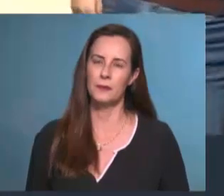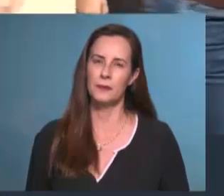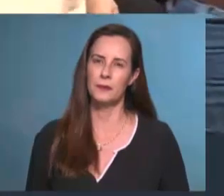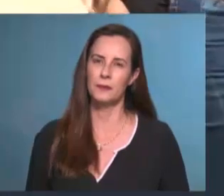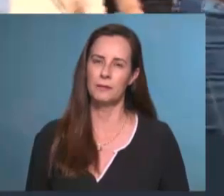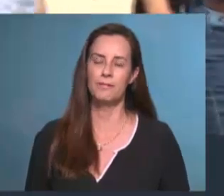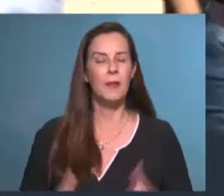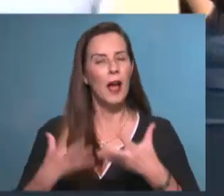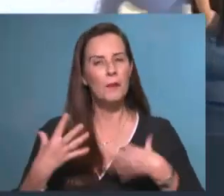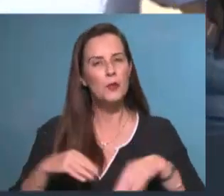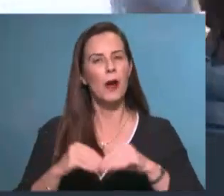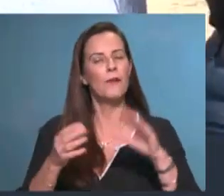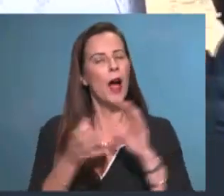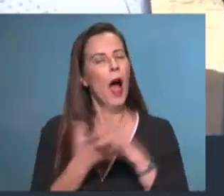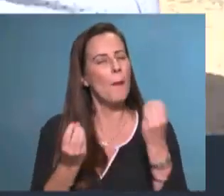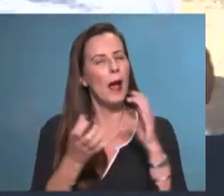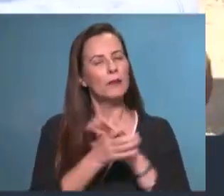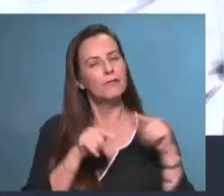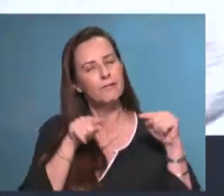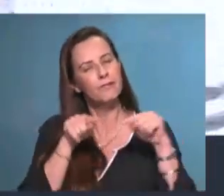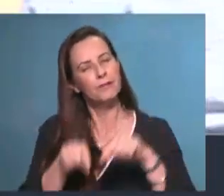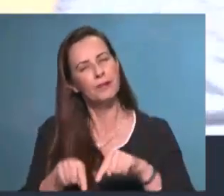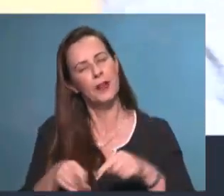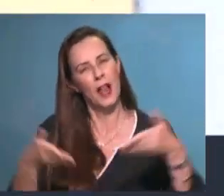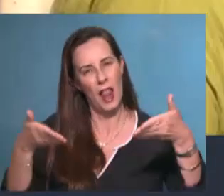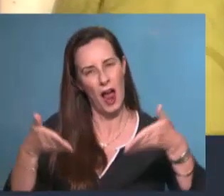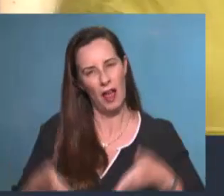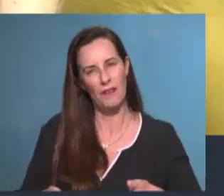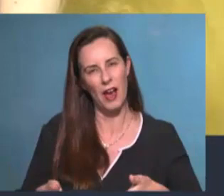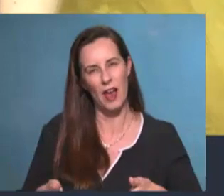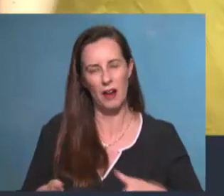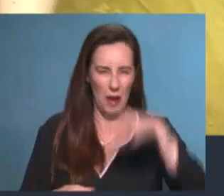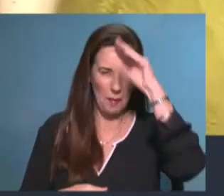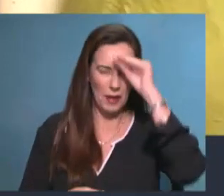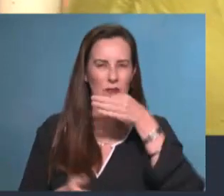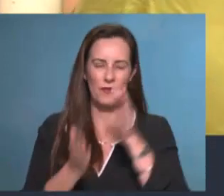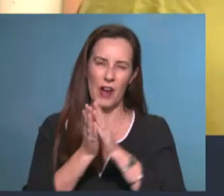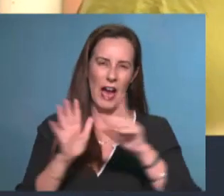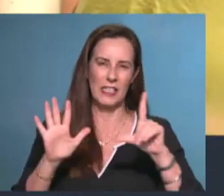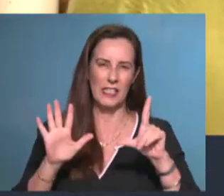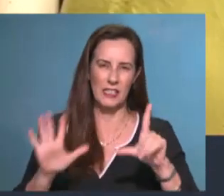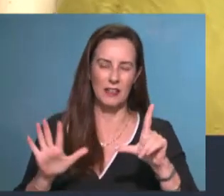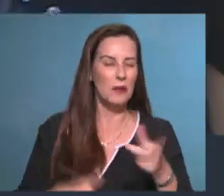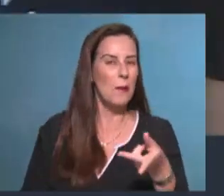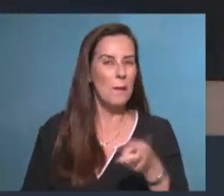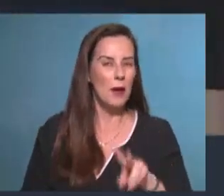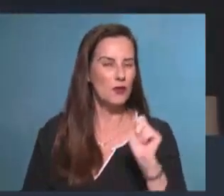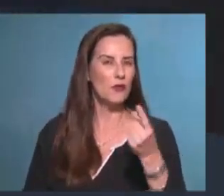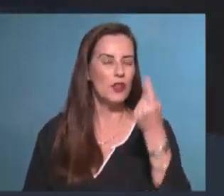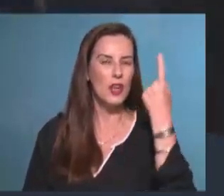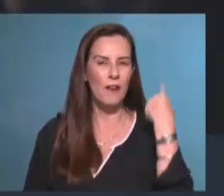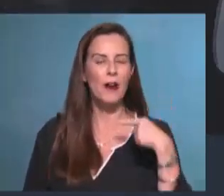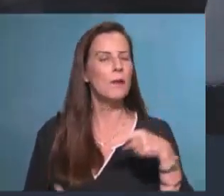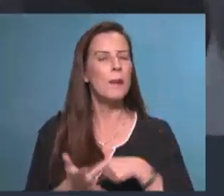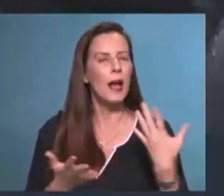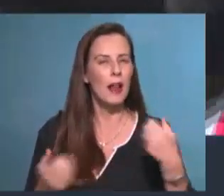בני משפחה וחברים רבים ליוו היום בדרכו האחרונה את ארי נשר בן ה-17 שנהרג בשבוע שעבר